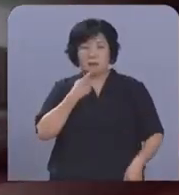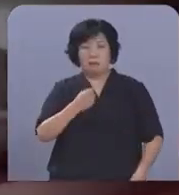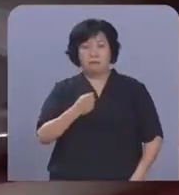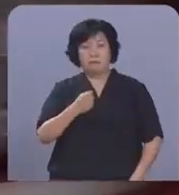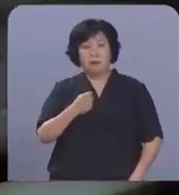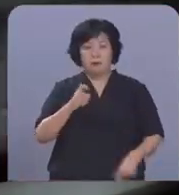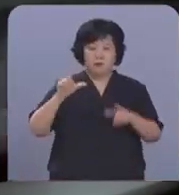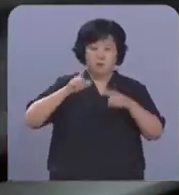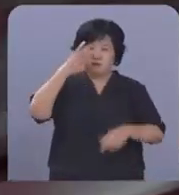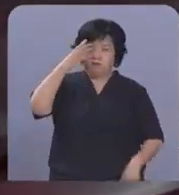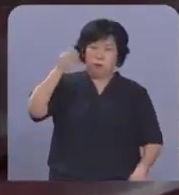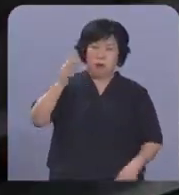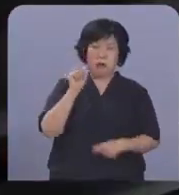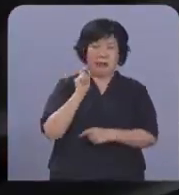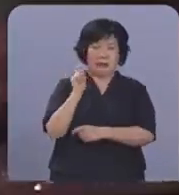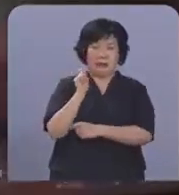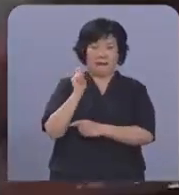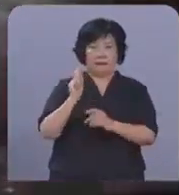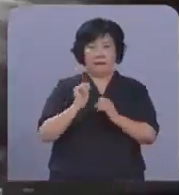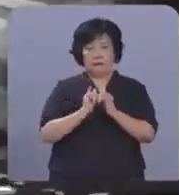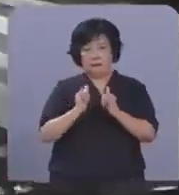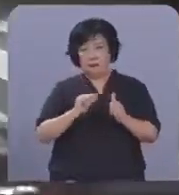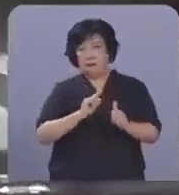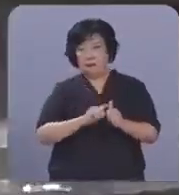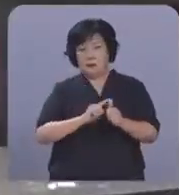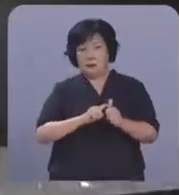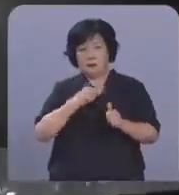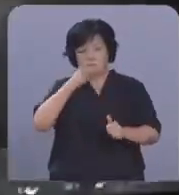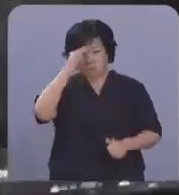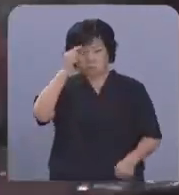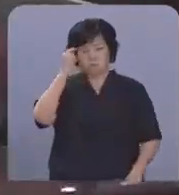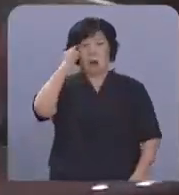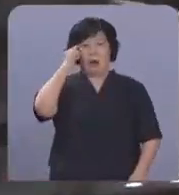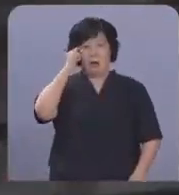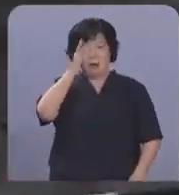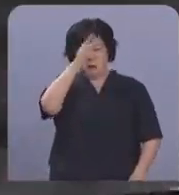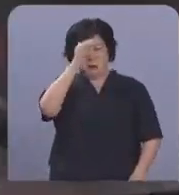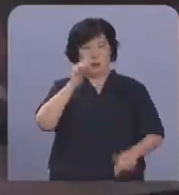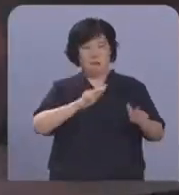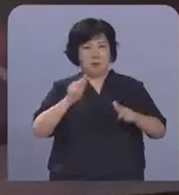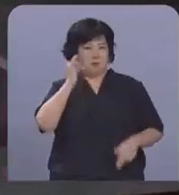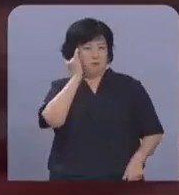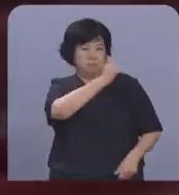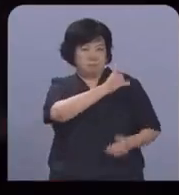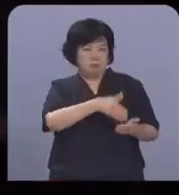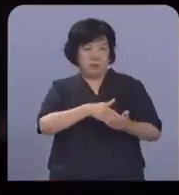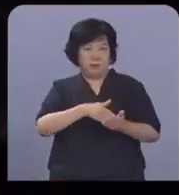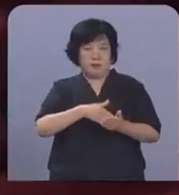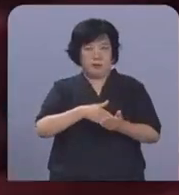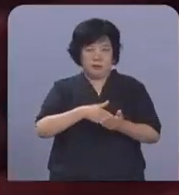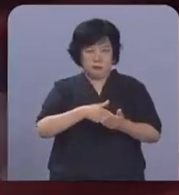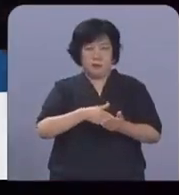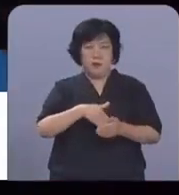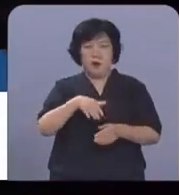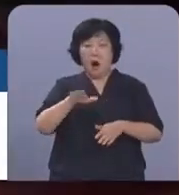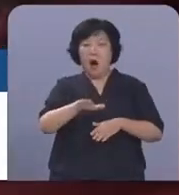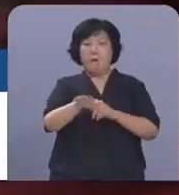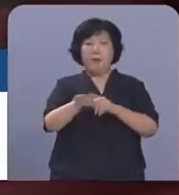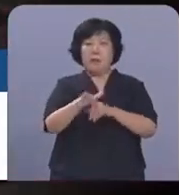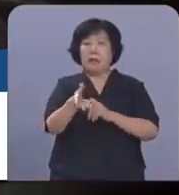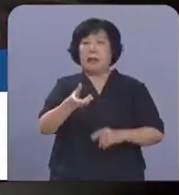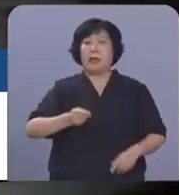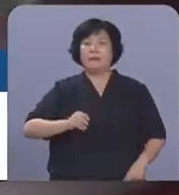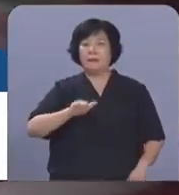이 모습을 목격한 택시 기사 음주운전을 직감하고 경찰에 바로 신고합니다. 그 앞에 차가 렌트카